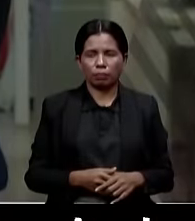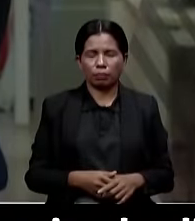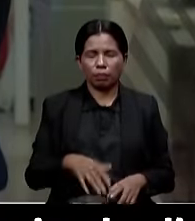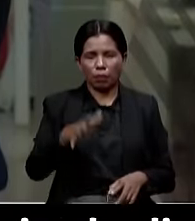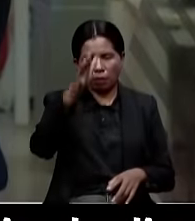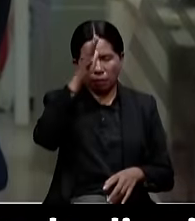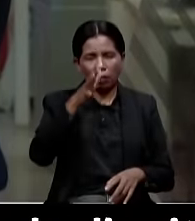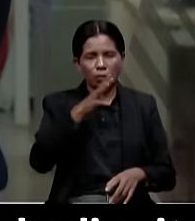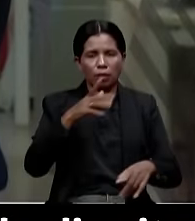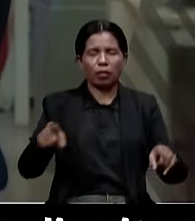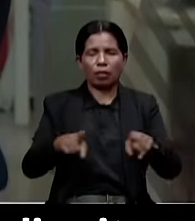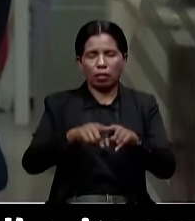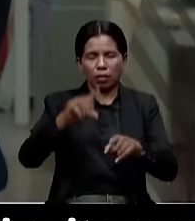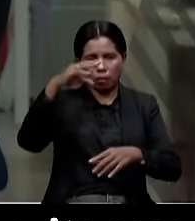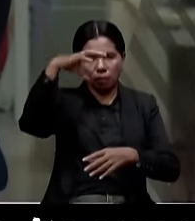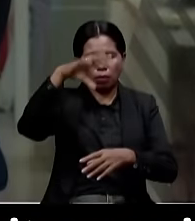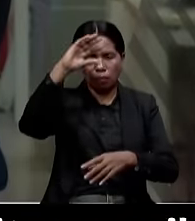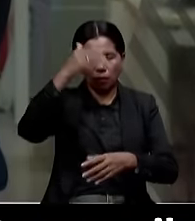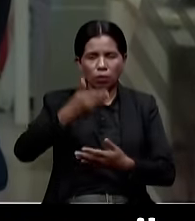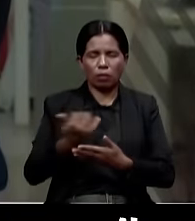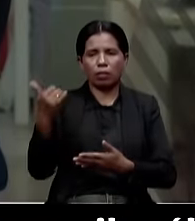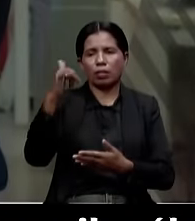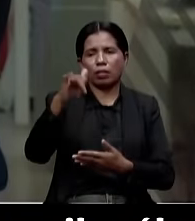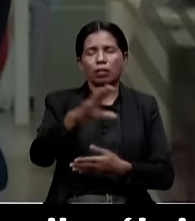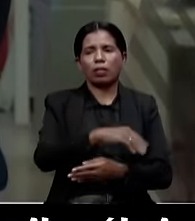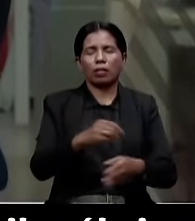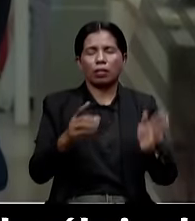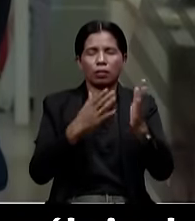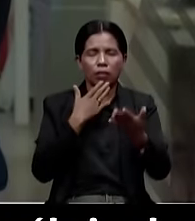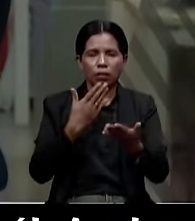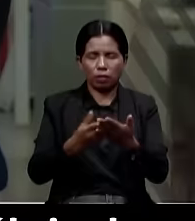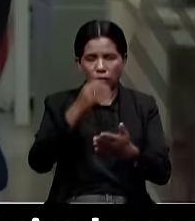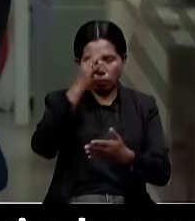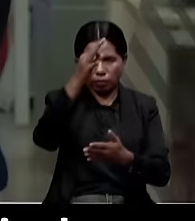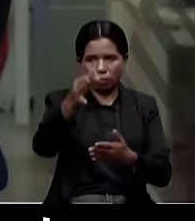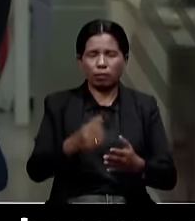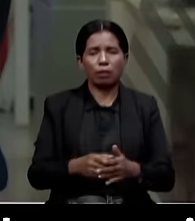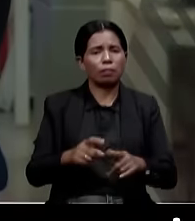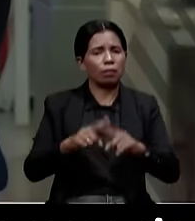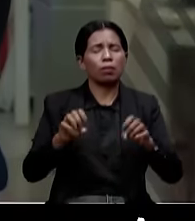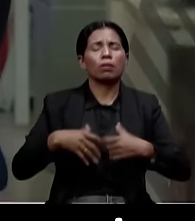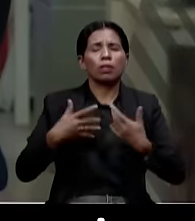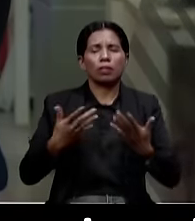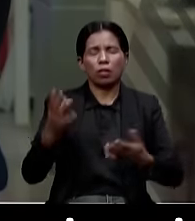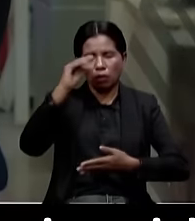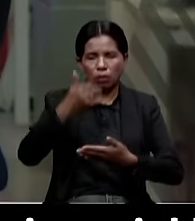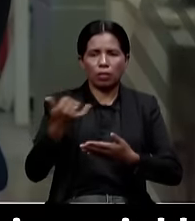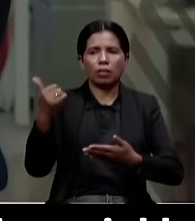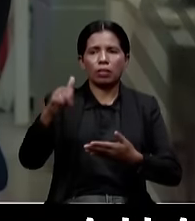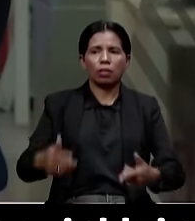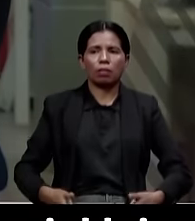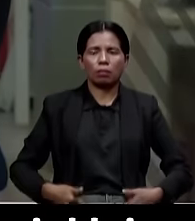Nan ama no dar mahon ba wan sira, hodigia no acompanha sira atu sai sucesso iha futuro. Mai be o insaho wan sira na bemori